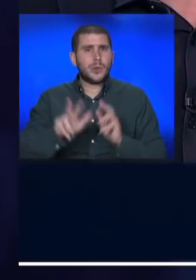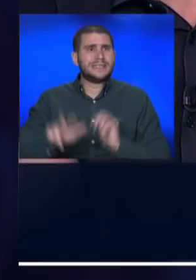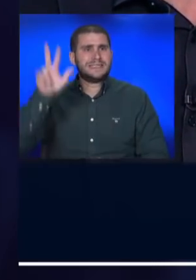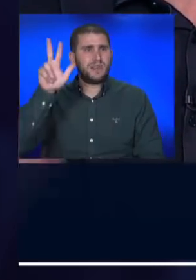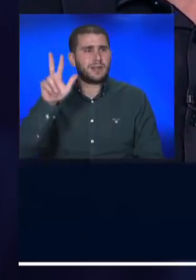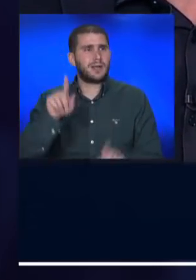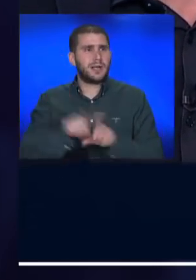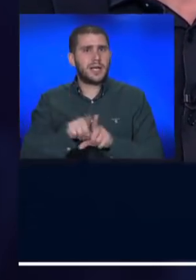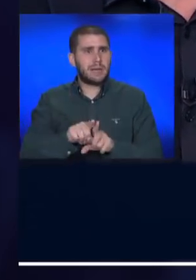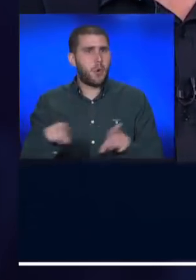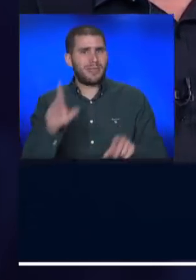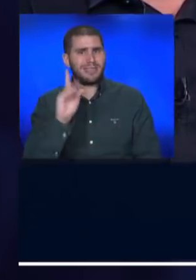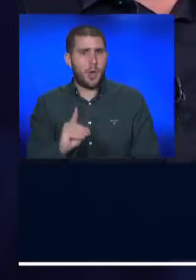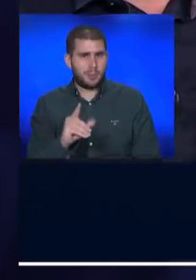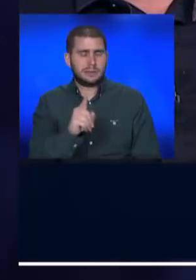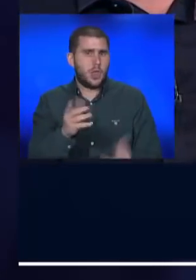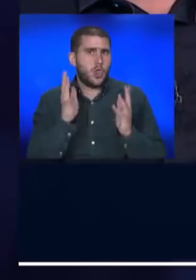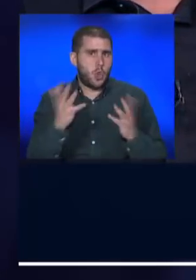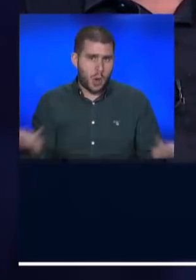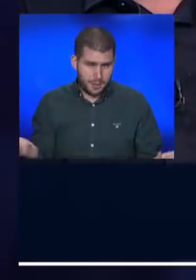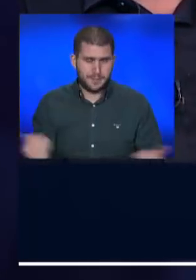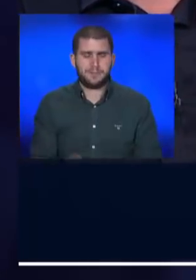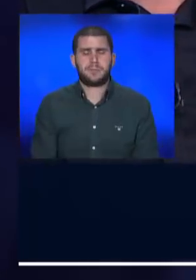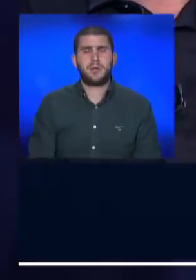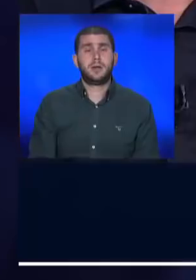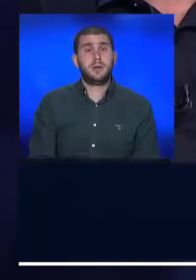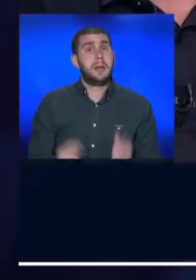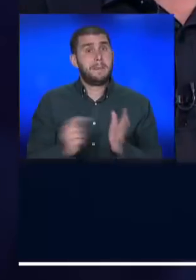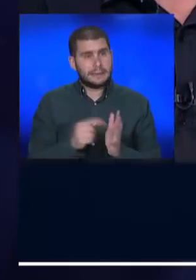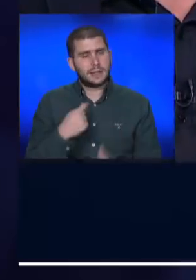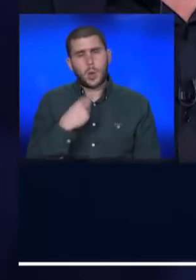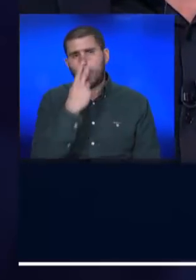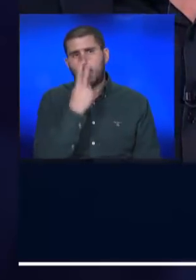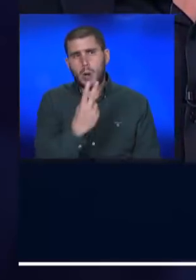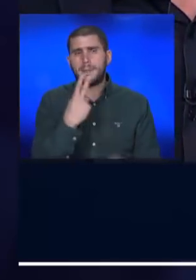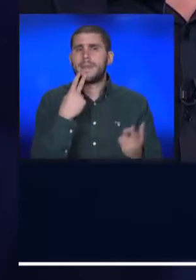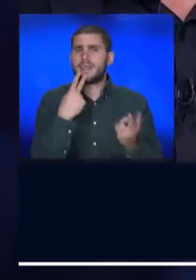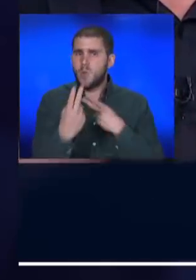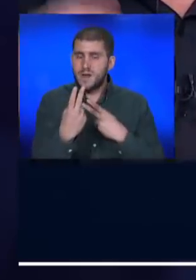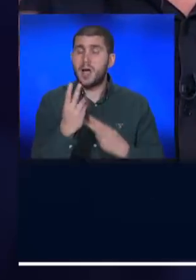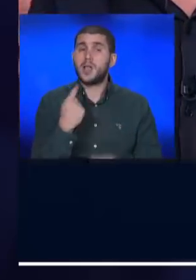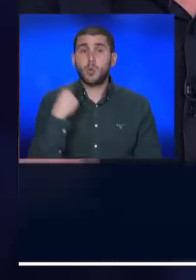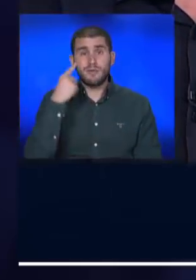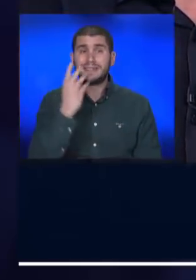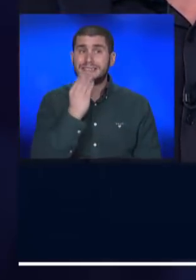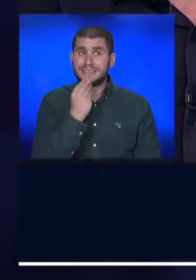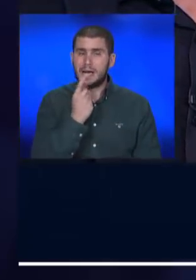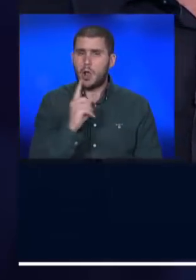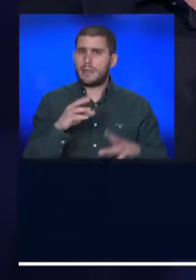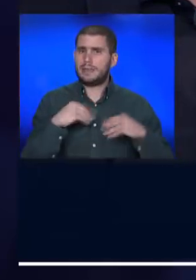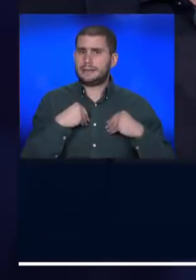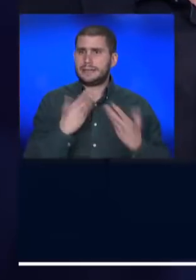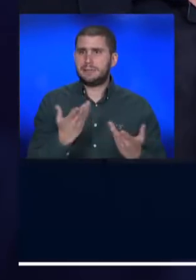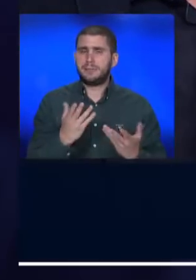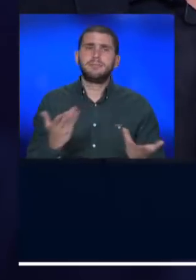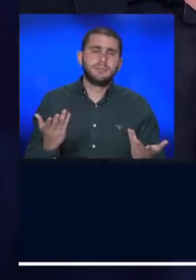הדרומית, שזה קטסטרופה שם, ולכן אנחנו כן רואים תגובה, ואני חושב שישראל לא תאפשר למה שנקרא פעם